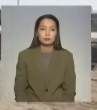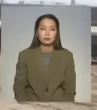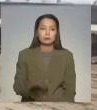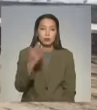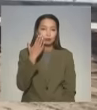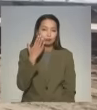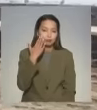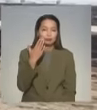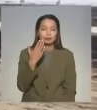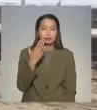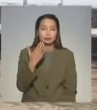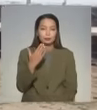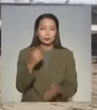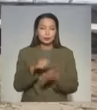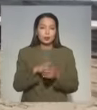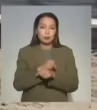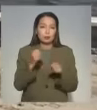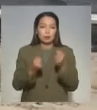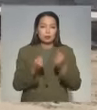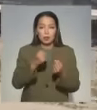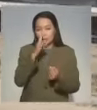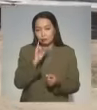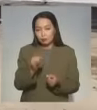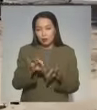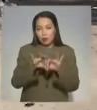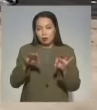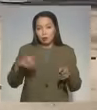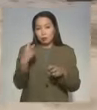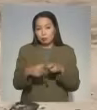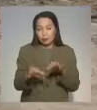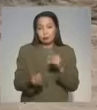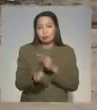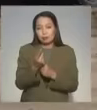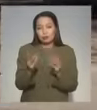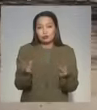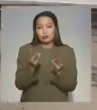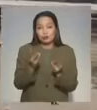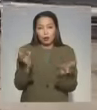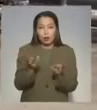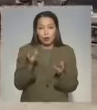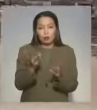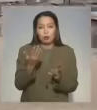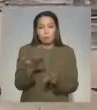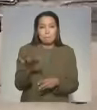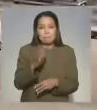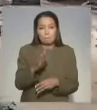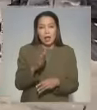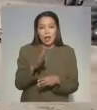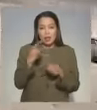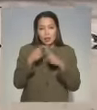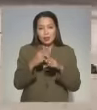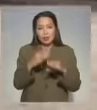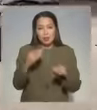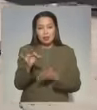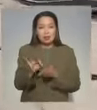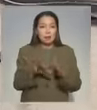По предварительной версии ДЧС, у машины с топливом сорвался шланг и произошло возгорание. Огнем уничтожено 5 единиц техники.